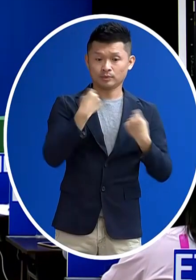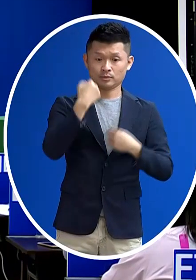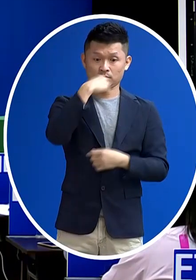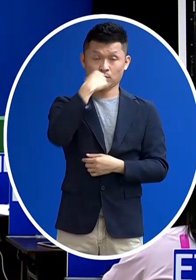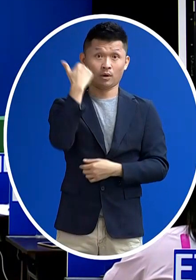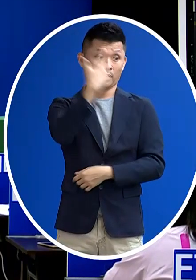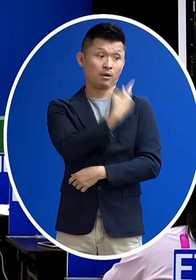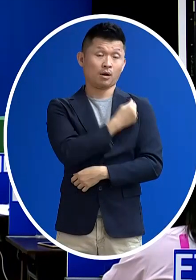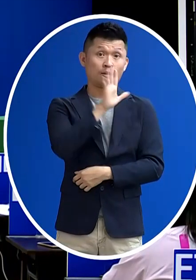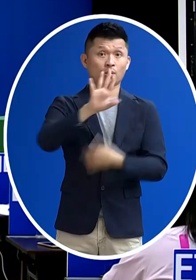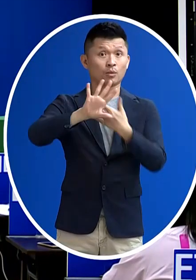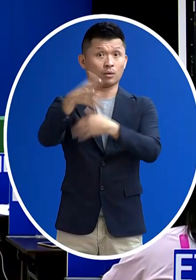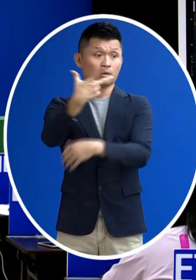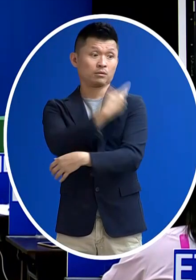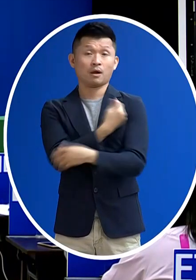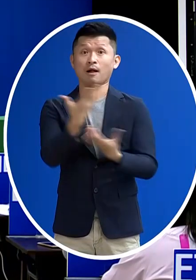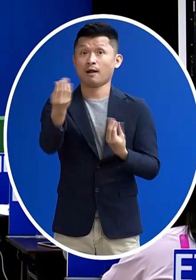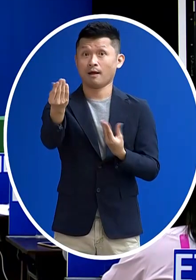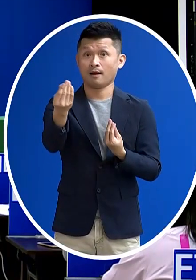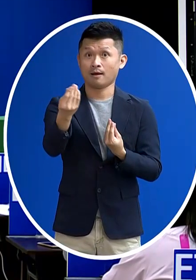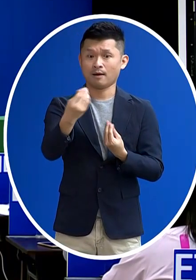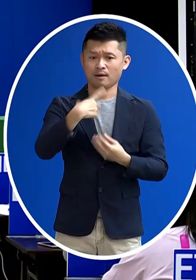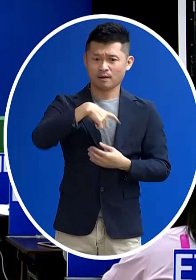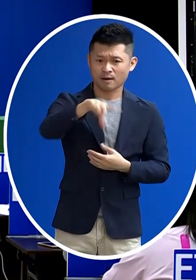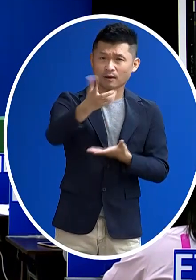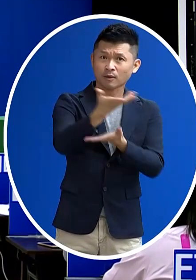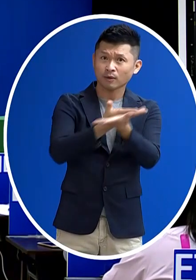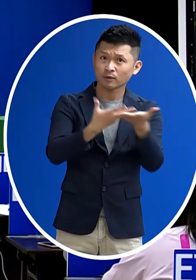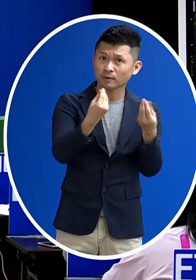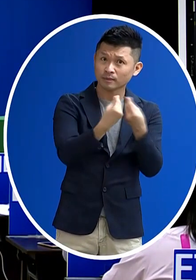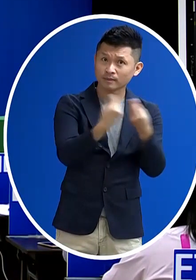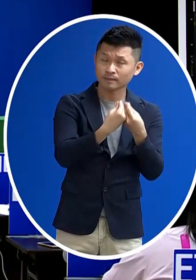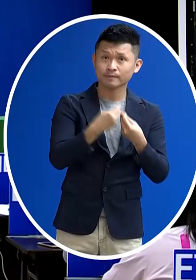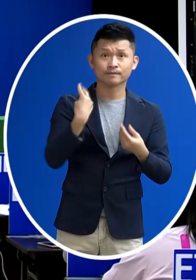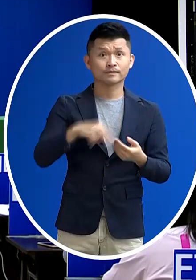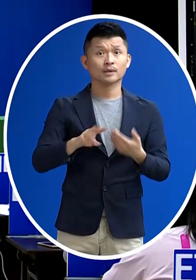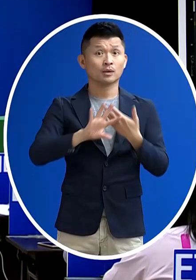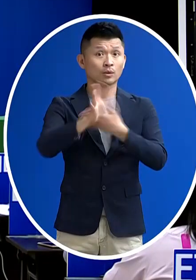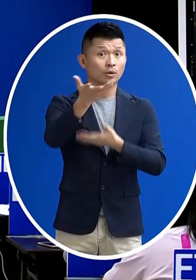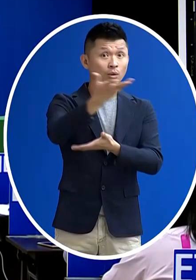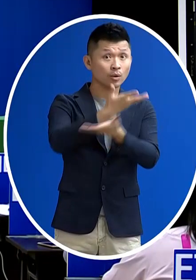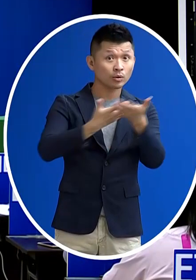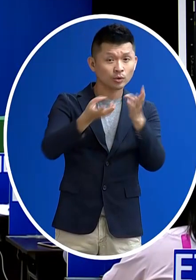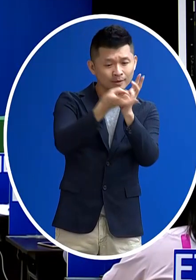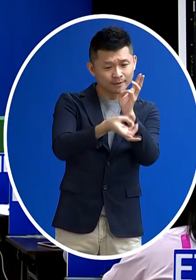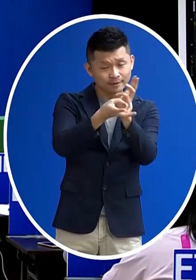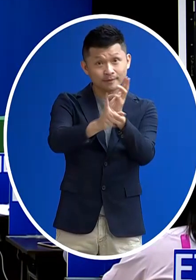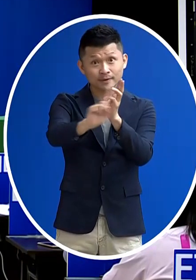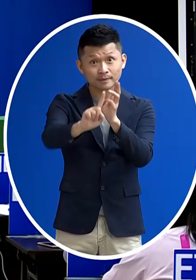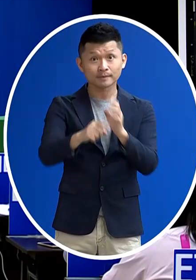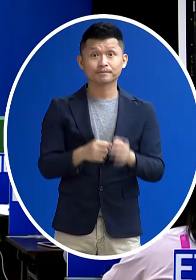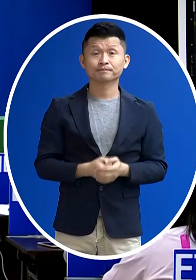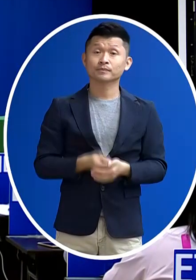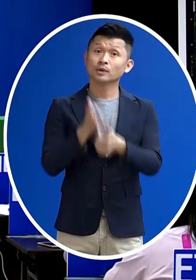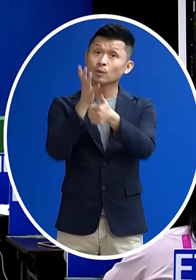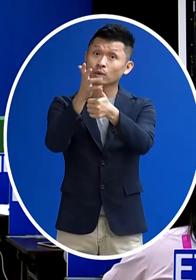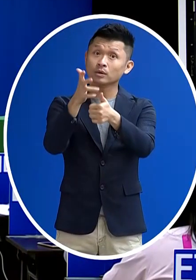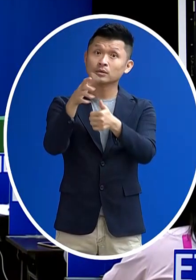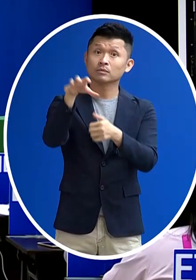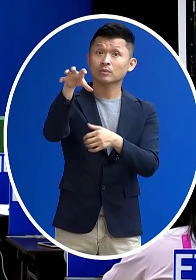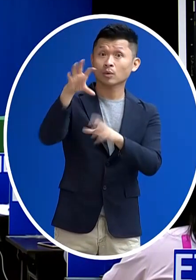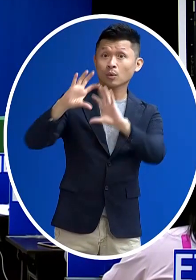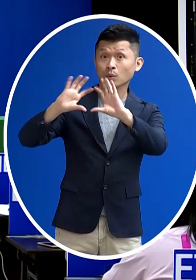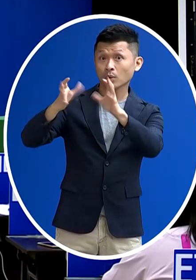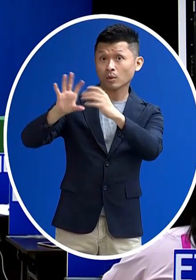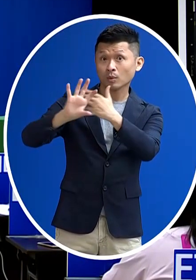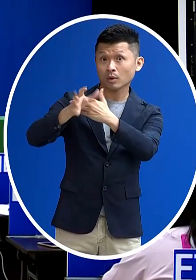内有打高端，那国外没有打，那这个部分是怎么做沟通？然后和国外互相沟通的细节是什么？是和当地卫生单位吗？或者